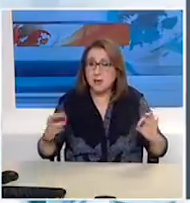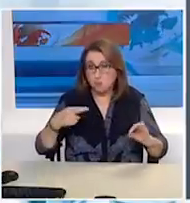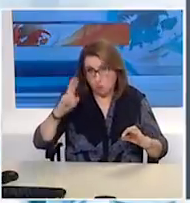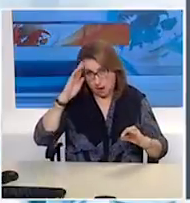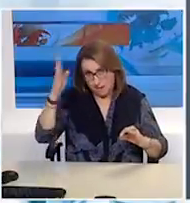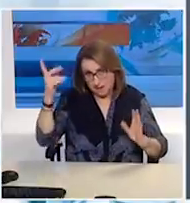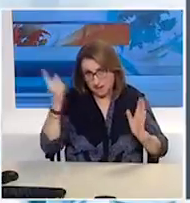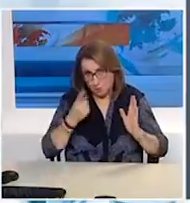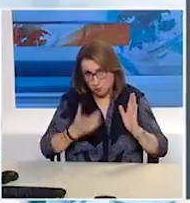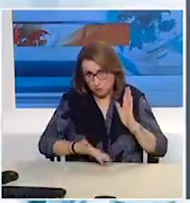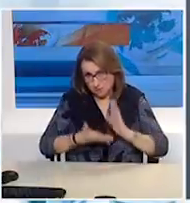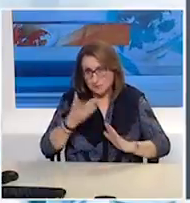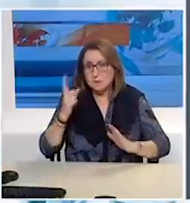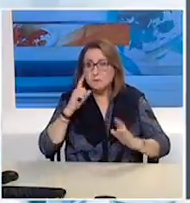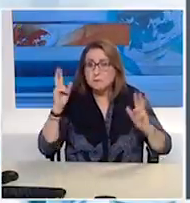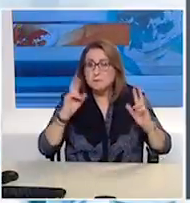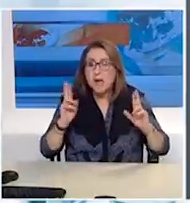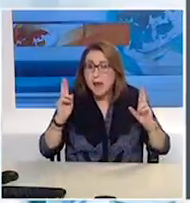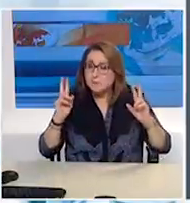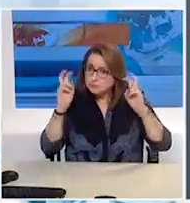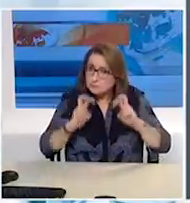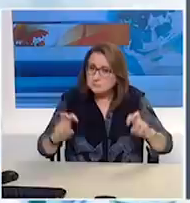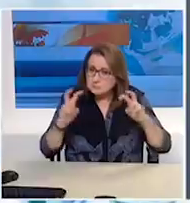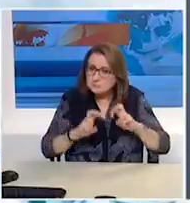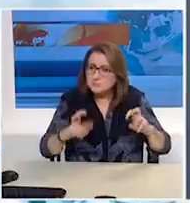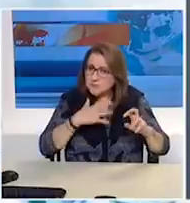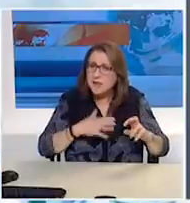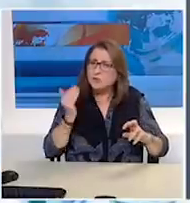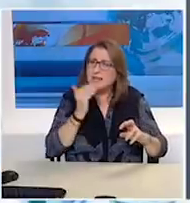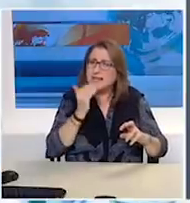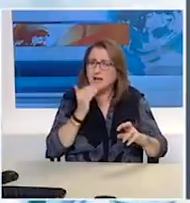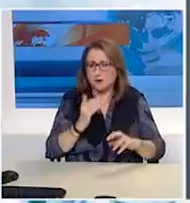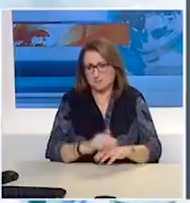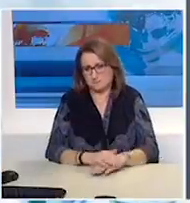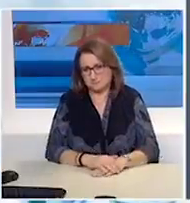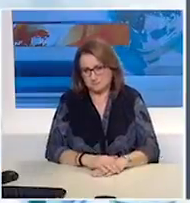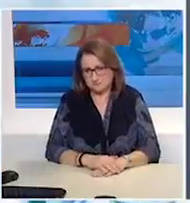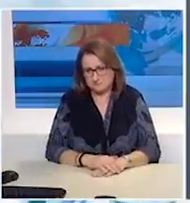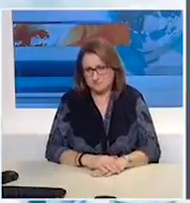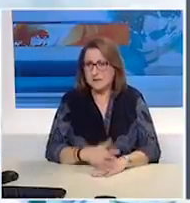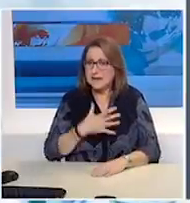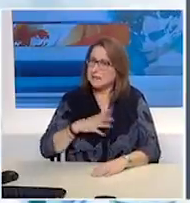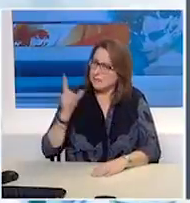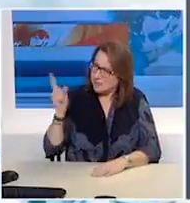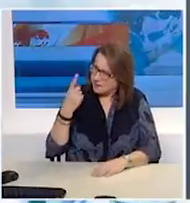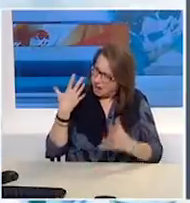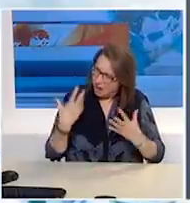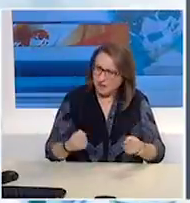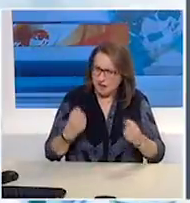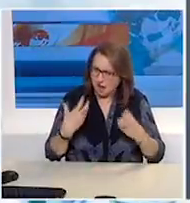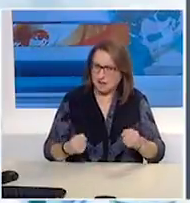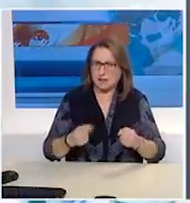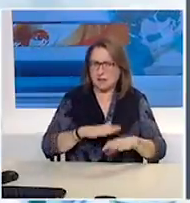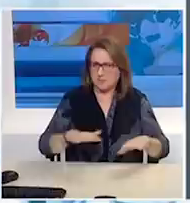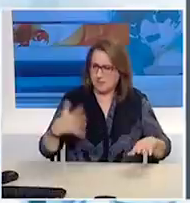να αναγνωριστεί γρήγορα ένα τέτοιο περιστατικό και να δοθεί έγκυρα η θεραπεία, γιατί υπάρχει θεραπεία, και να